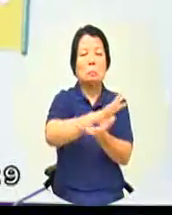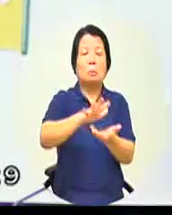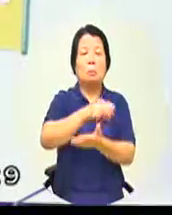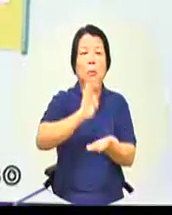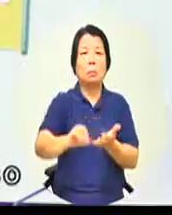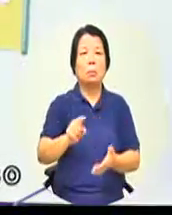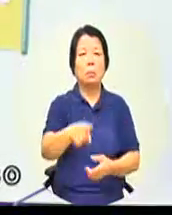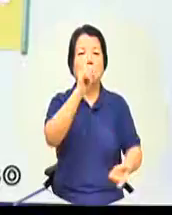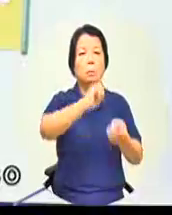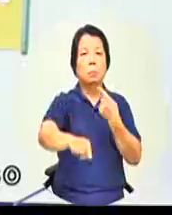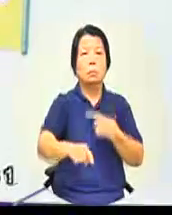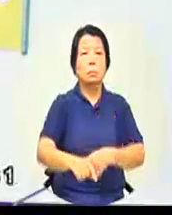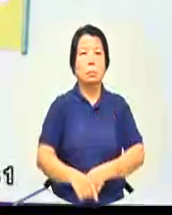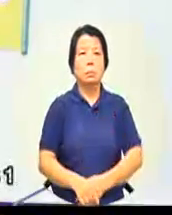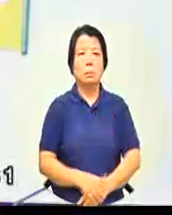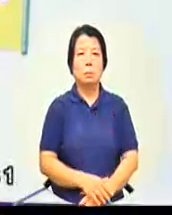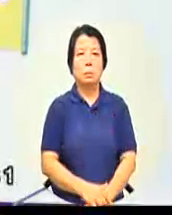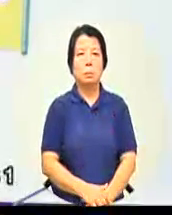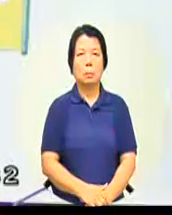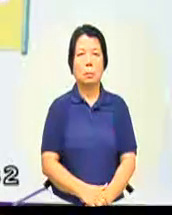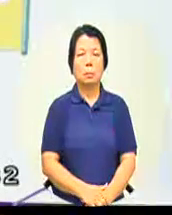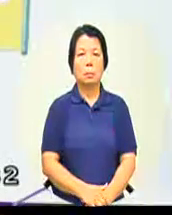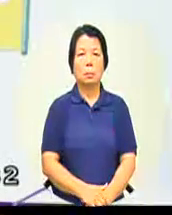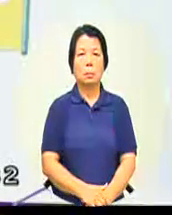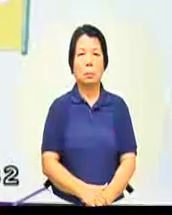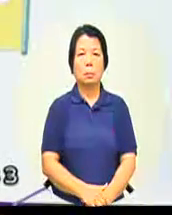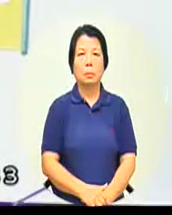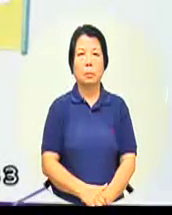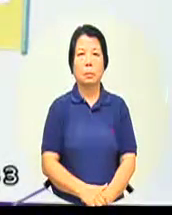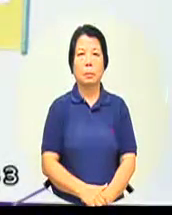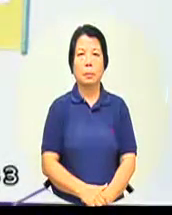可以吗？来，我们接下看，